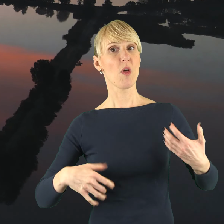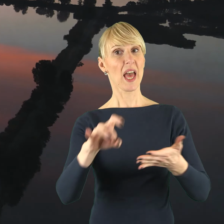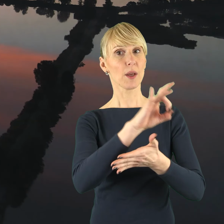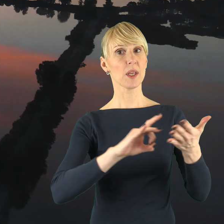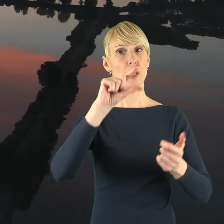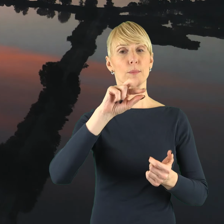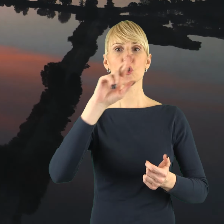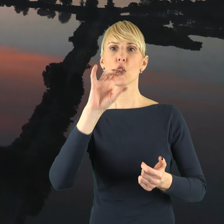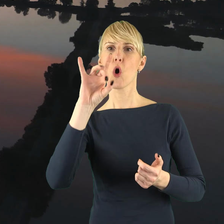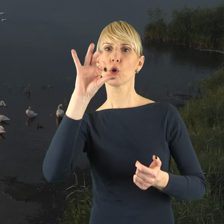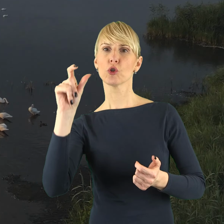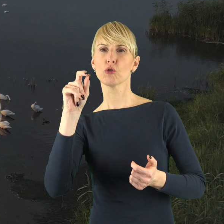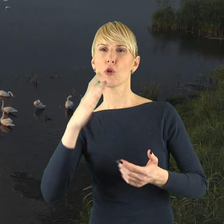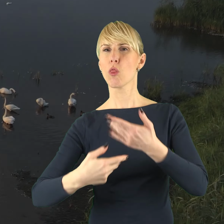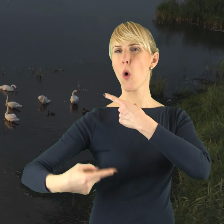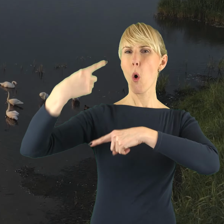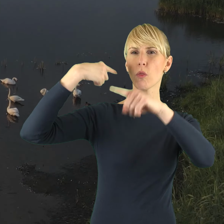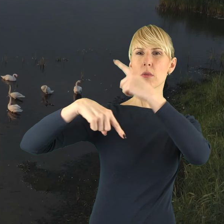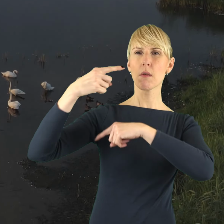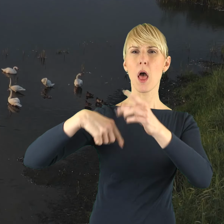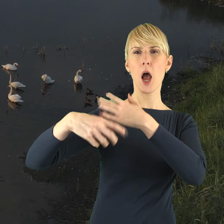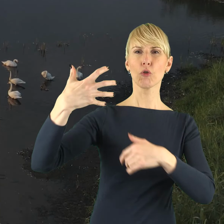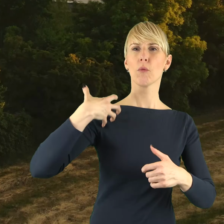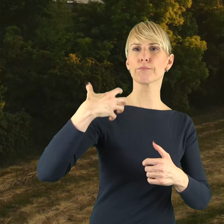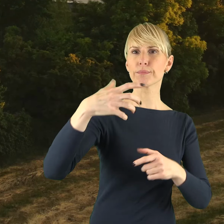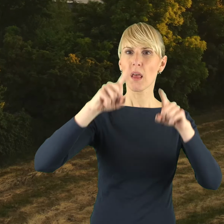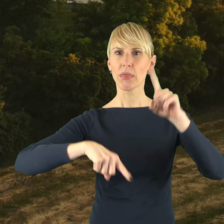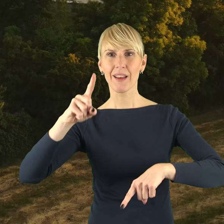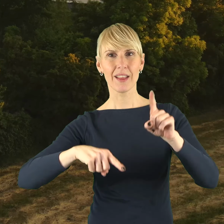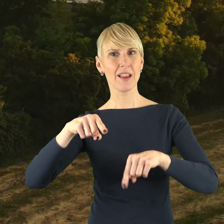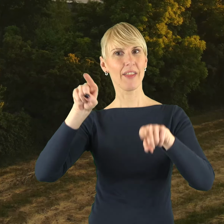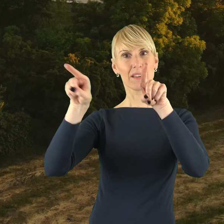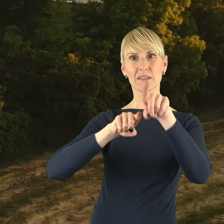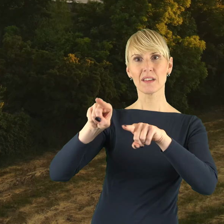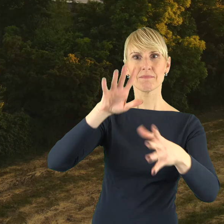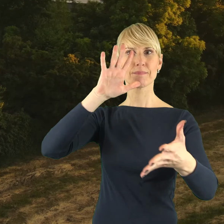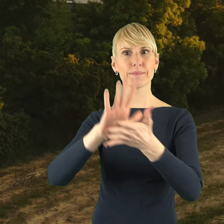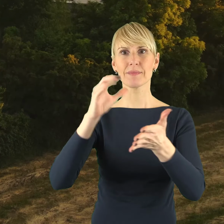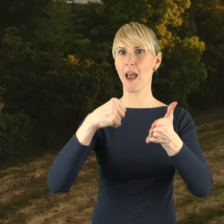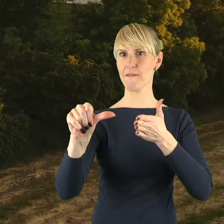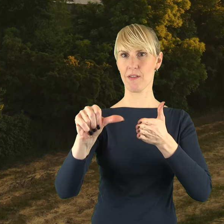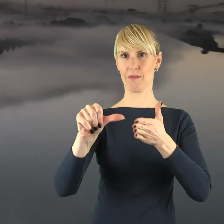Przyroda gminy Przygodzice stanowi od lat jej naturalne bogactwo i znak rozpoznawczy.